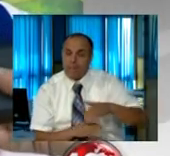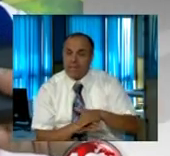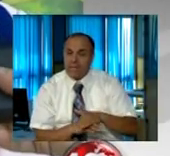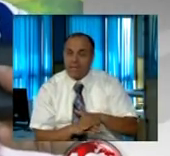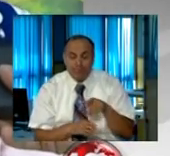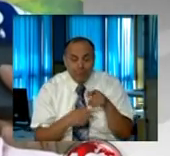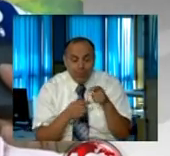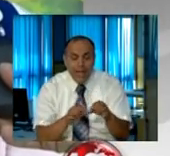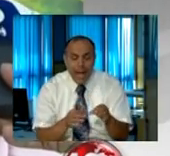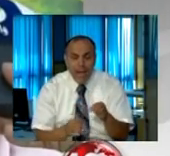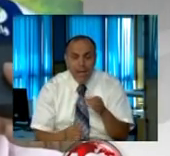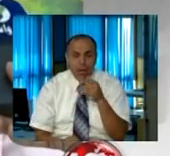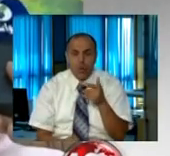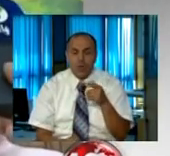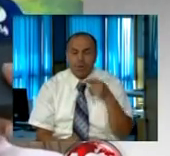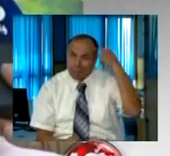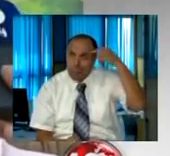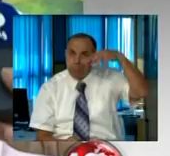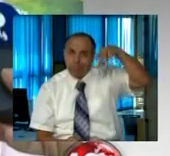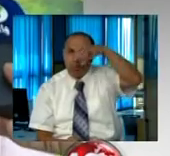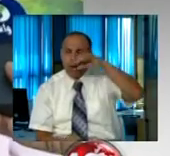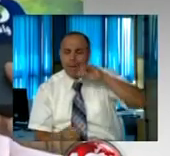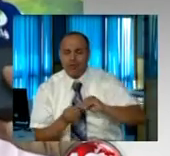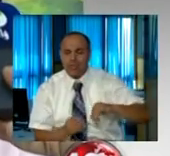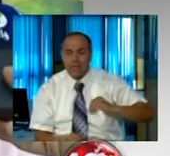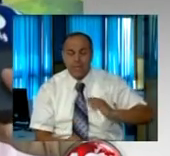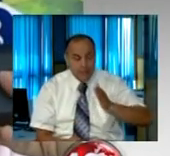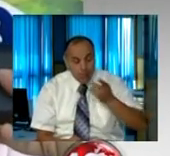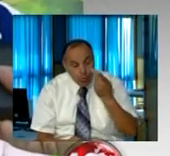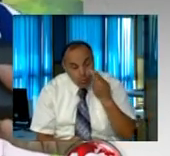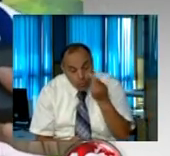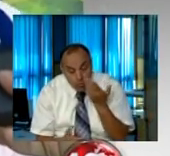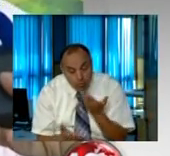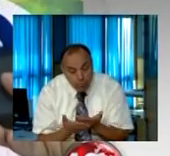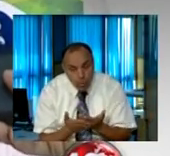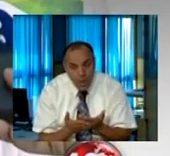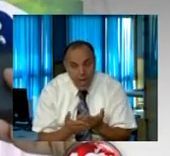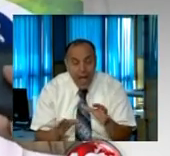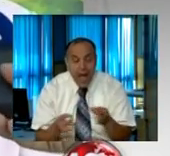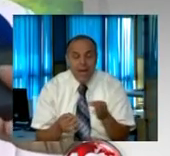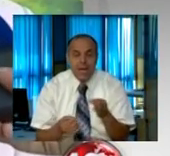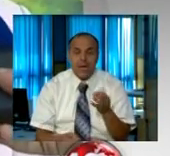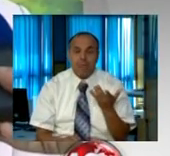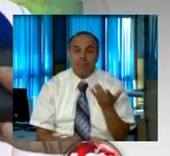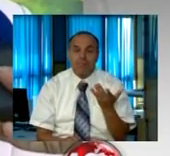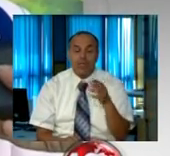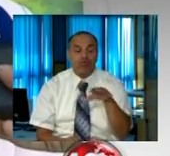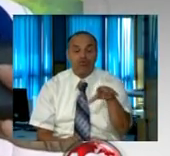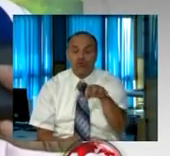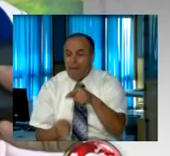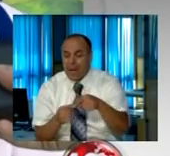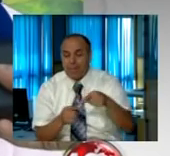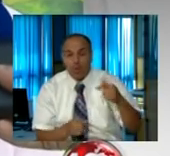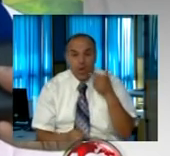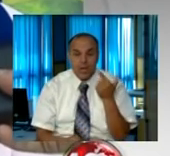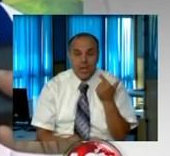تعطي حل وانت عندك تصور مركزي لمشاكل الشباب، لازمك تمشي للجهات تحاول تخلق الحلول من الجهات، تخلي